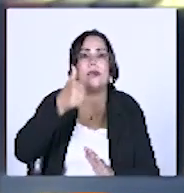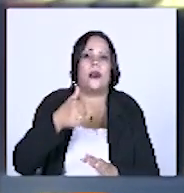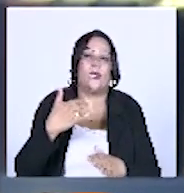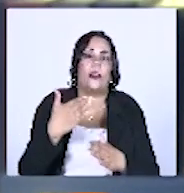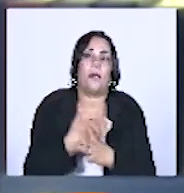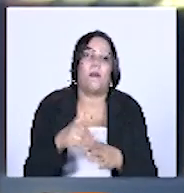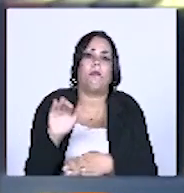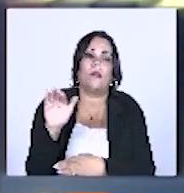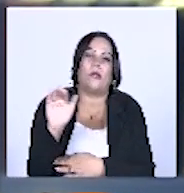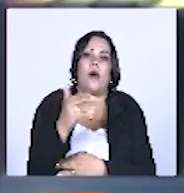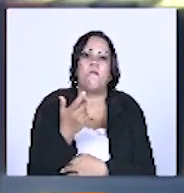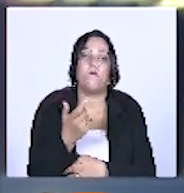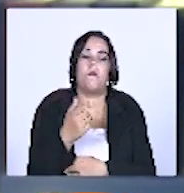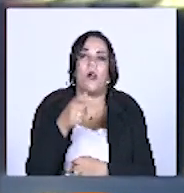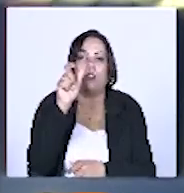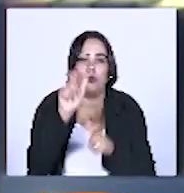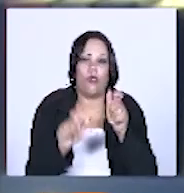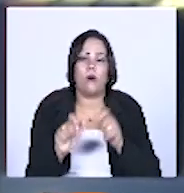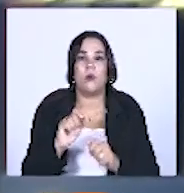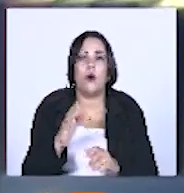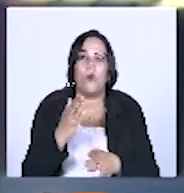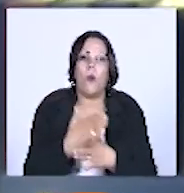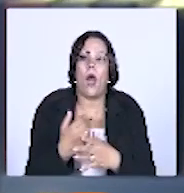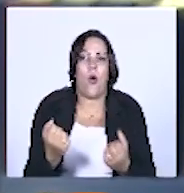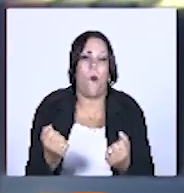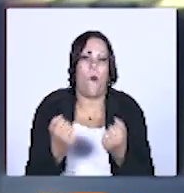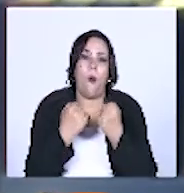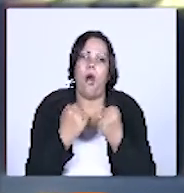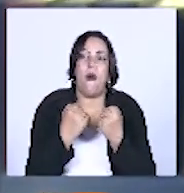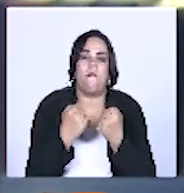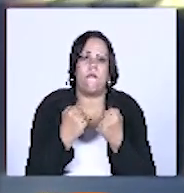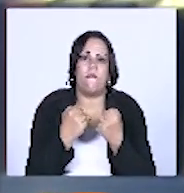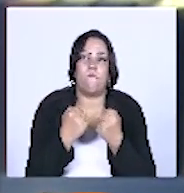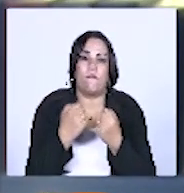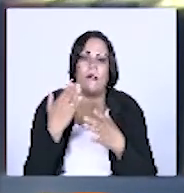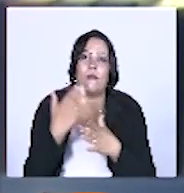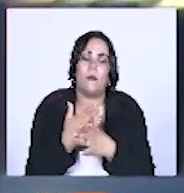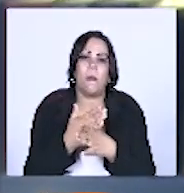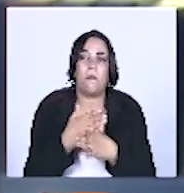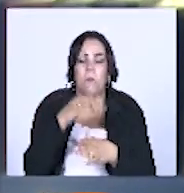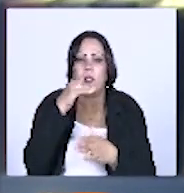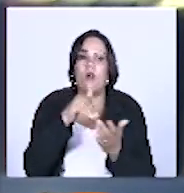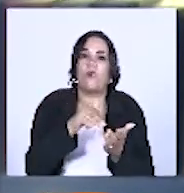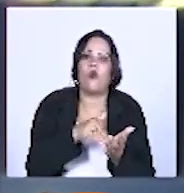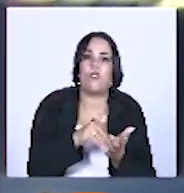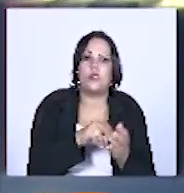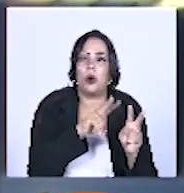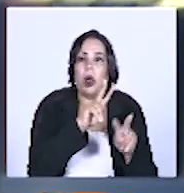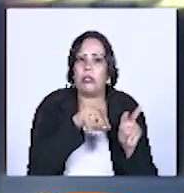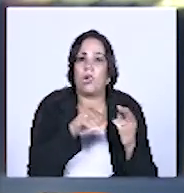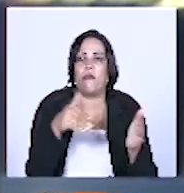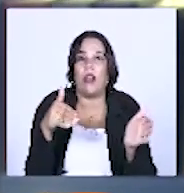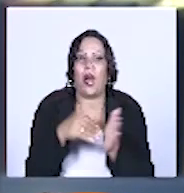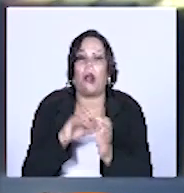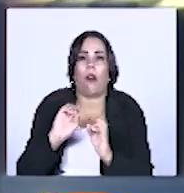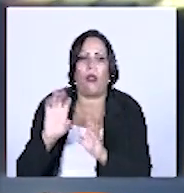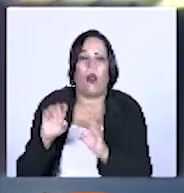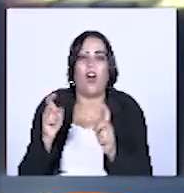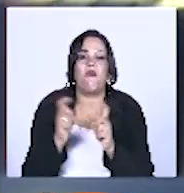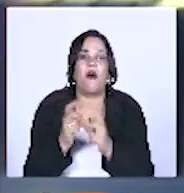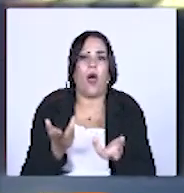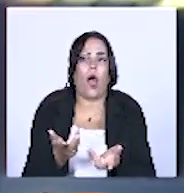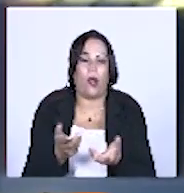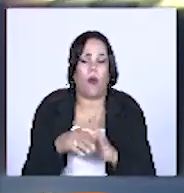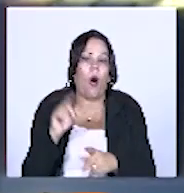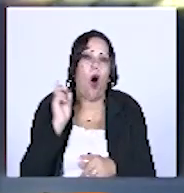الدعم للمواطن وهيمنع زي ما قلت اهدار سلع مدعمه ولكن هيظل السؤال